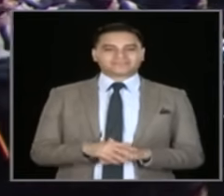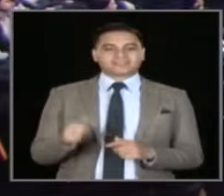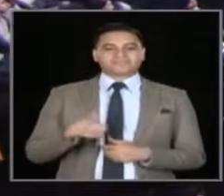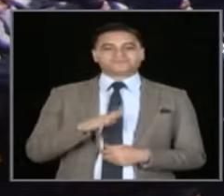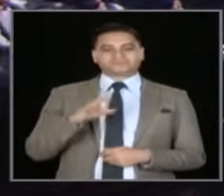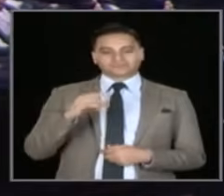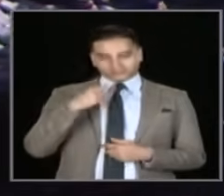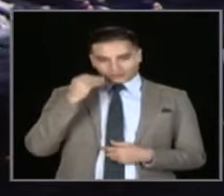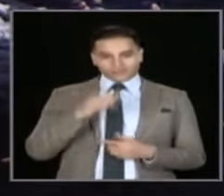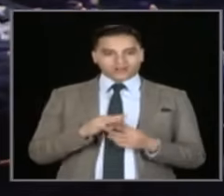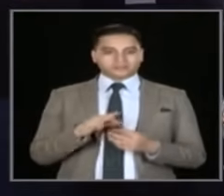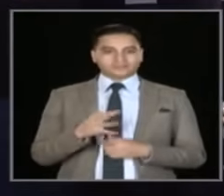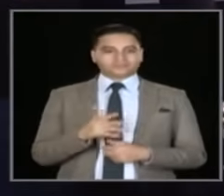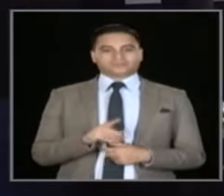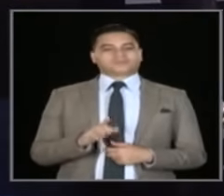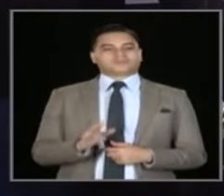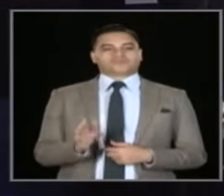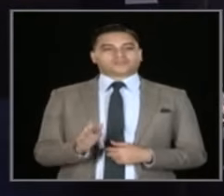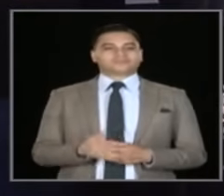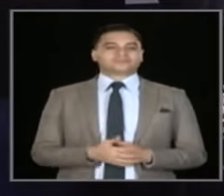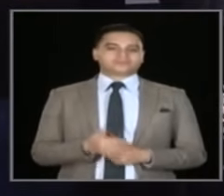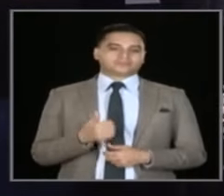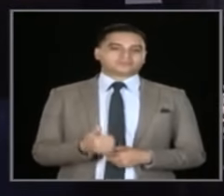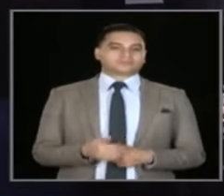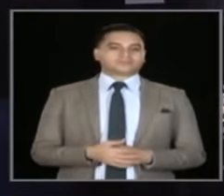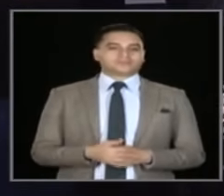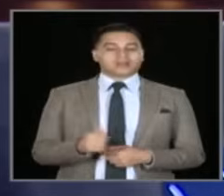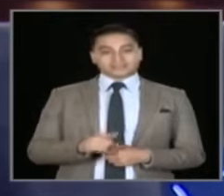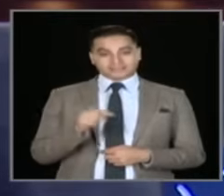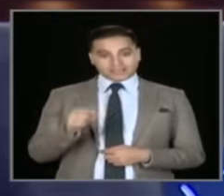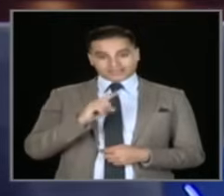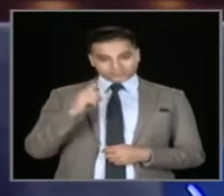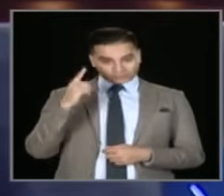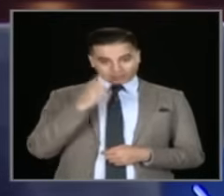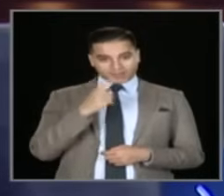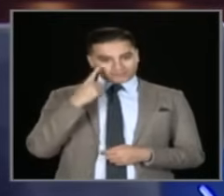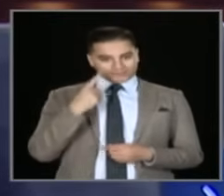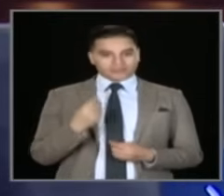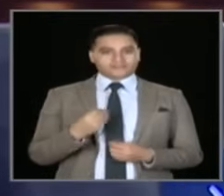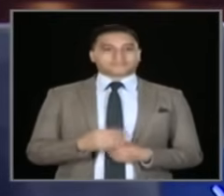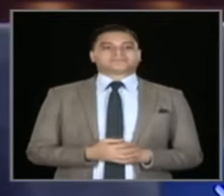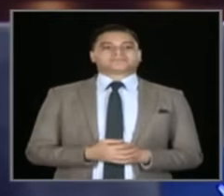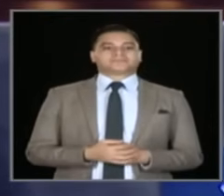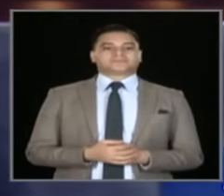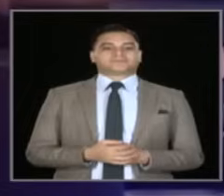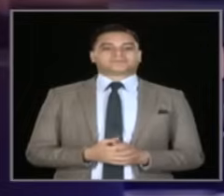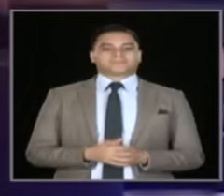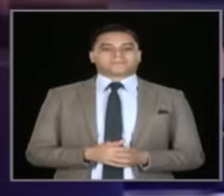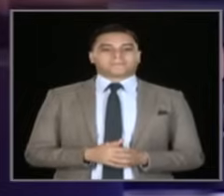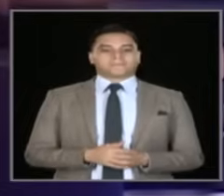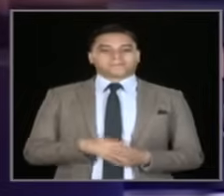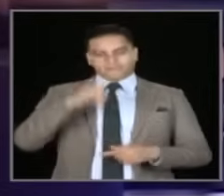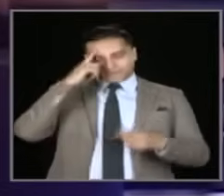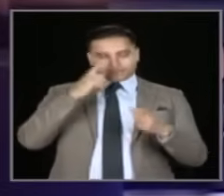إسلام عايز تعرف حصل إيه ولا لأ؟ لأ. طيب الأسئلة مش صعبة، خد نفسك. أوكي. تمام؟